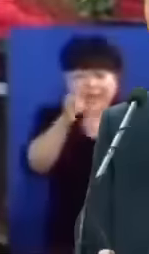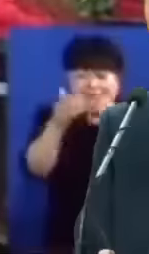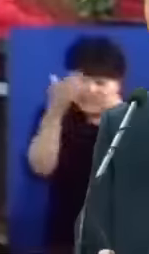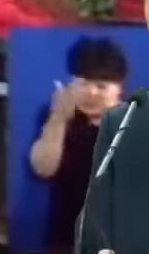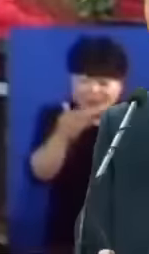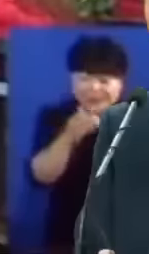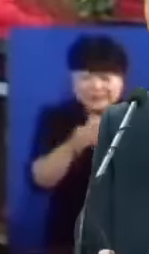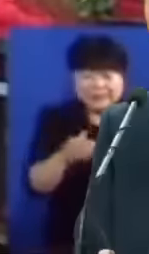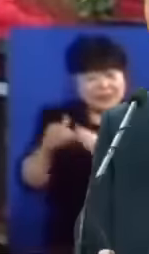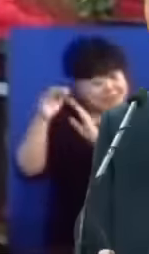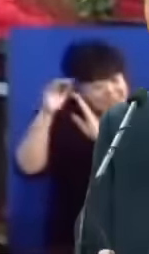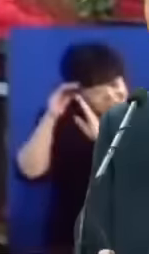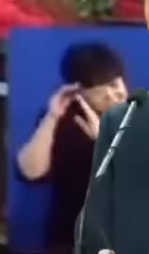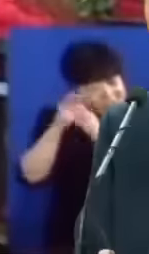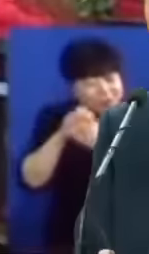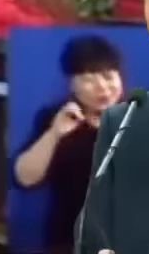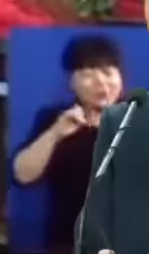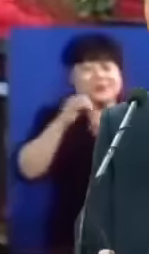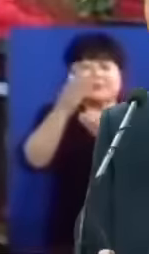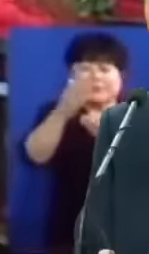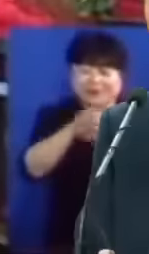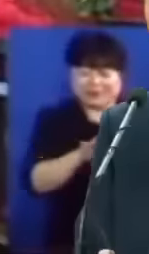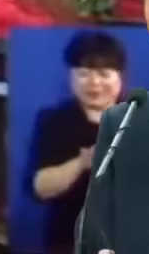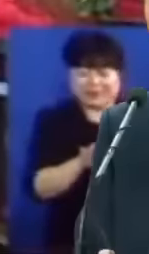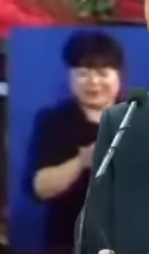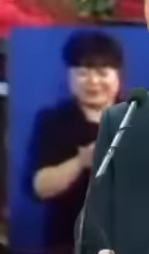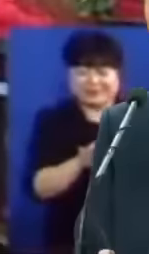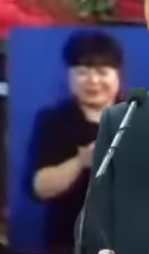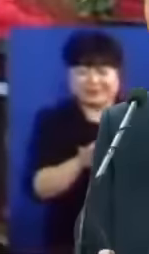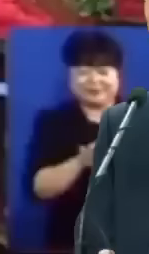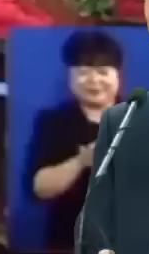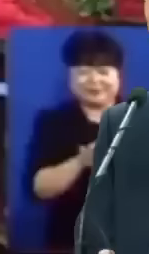하나님이 귀를 기울여 여러분 기도를 들으시는 것입니다.